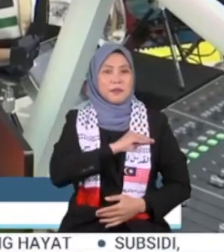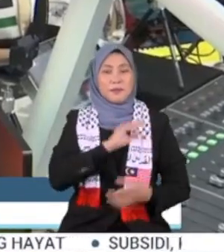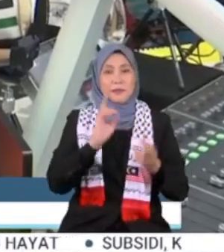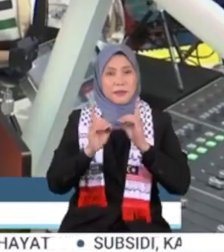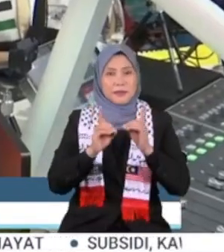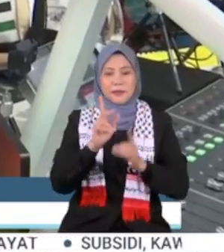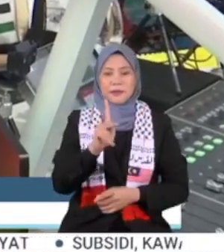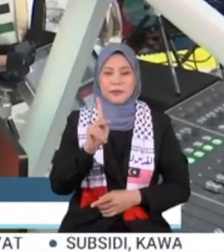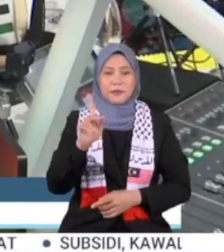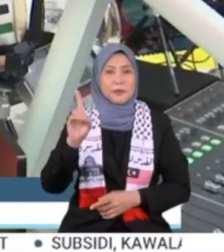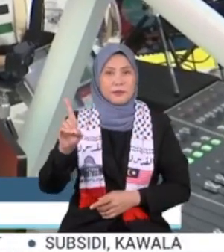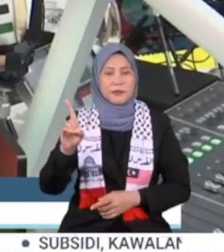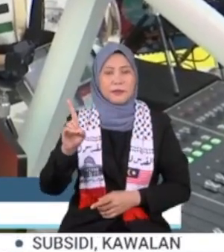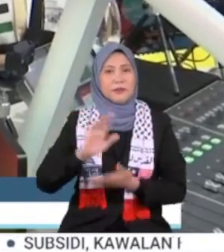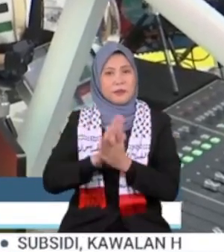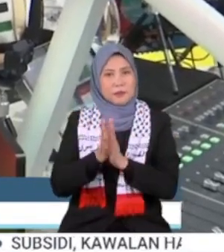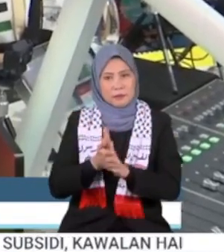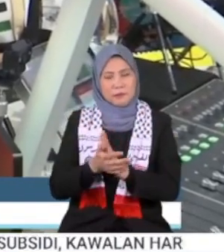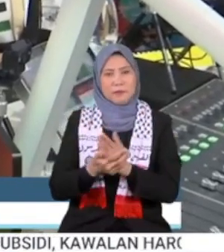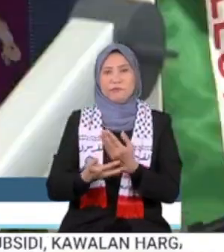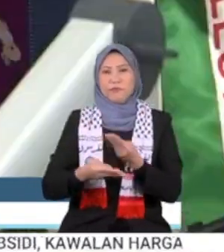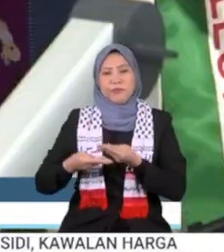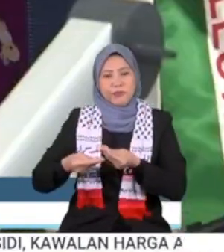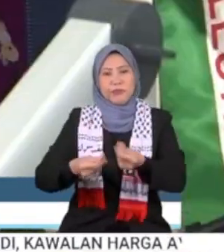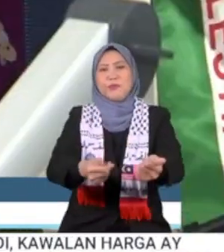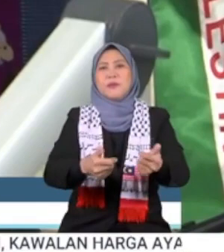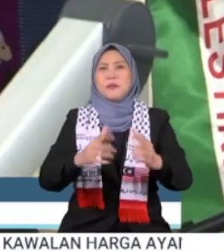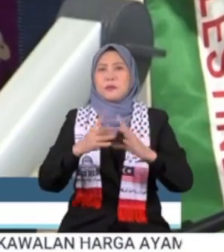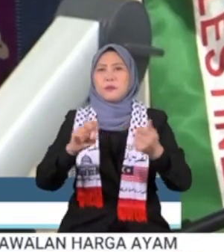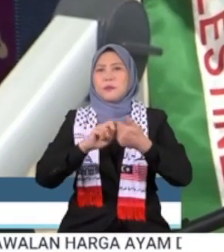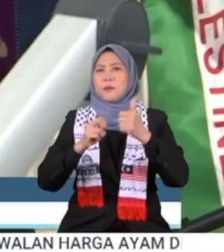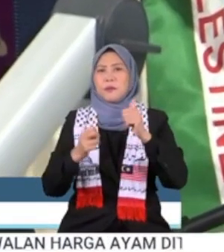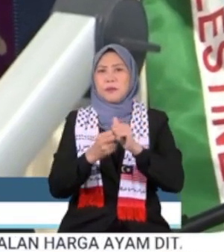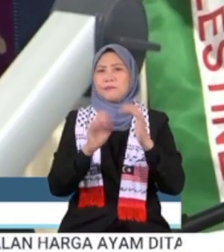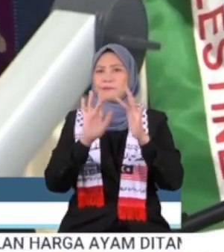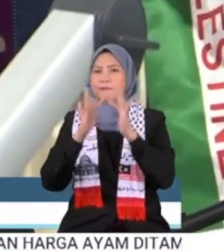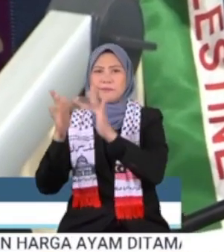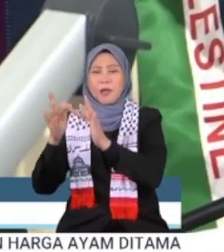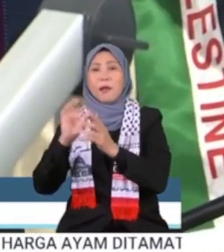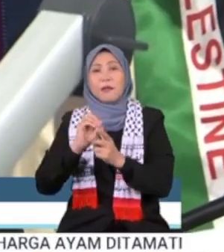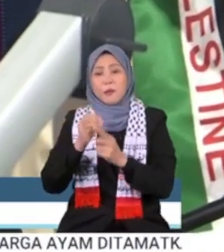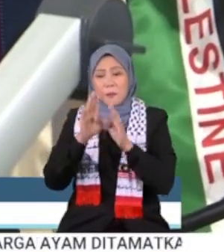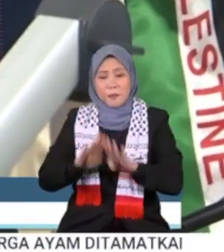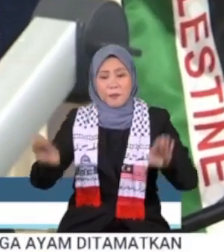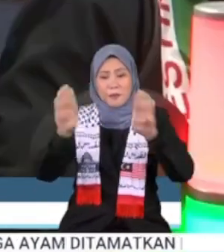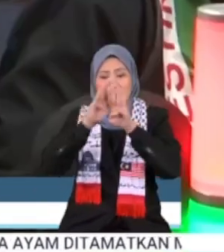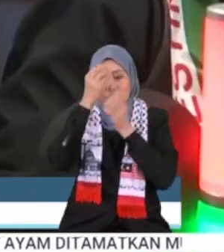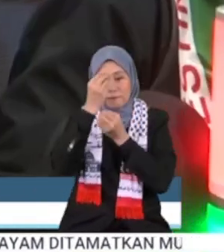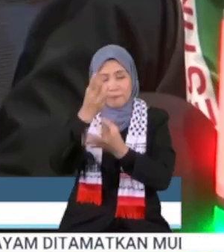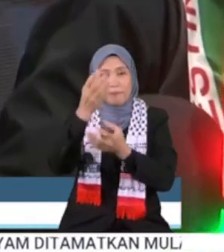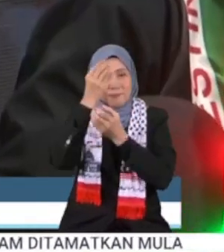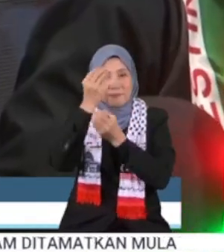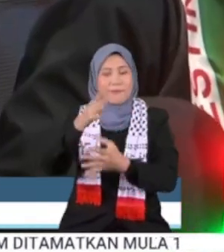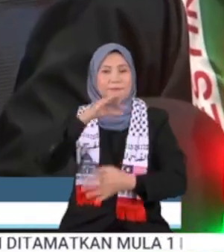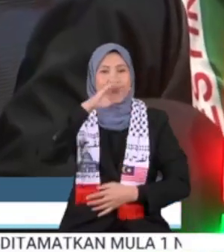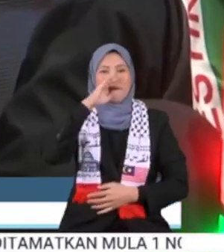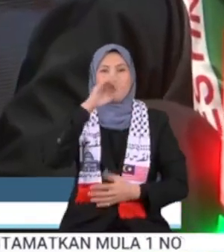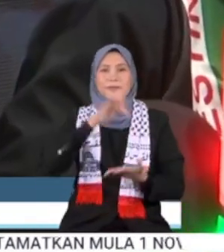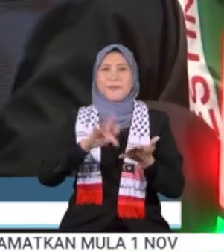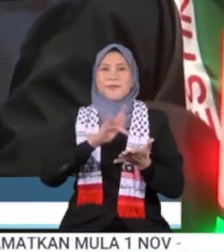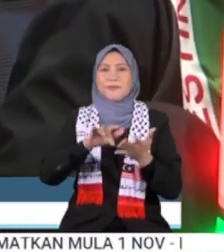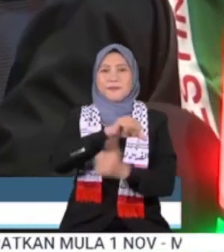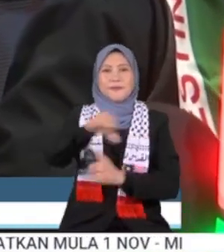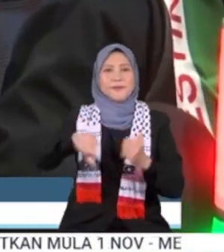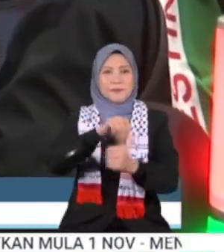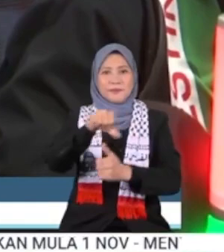digital kkd menjadi pemudah syara menyelesaikan isu berkaitan berita palsu atau maklumat palsu di media sosial